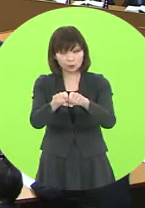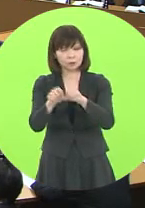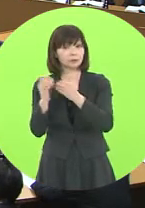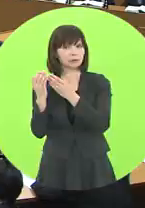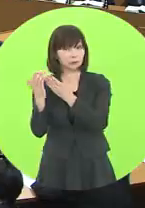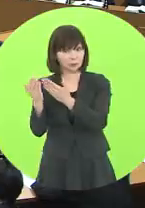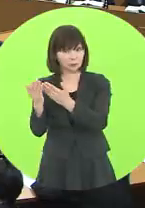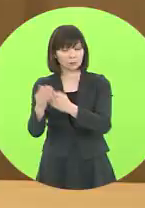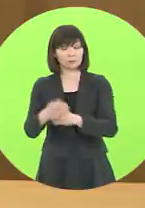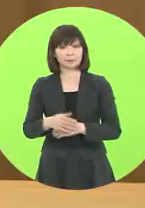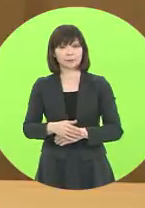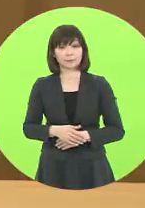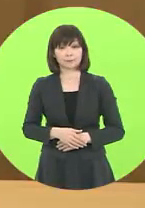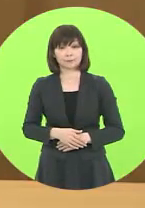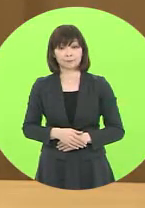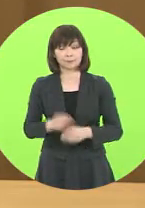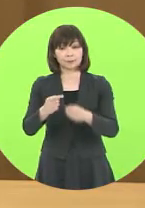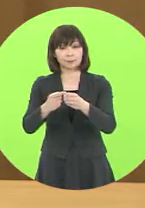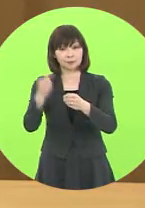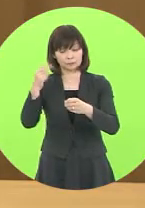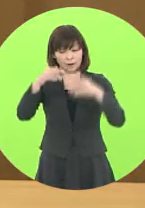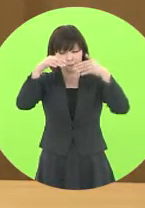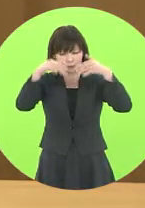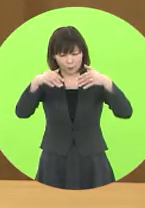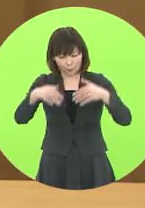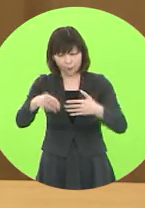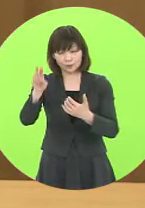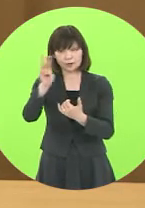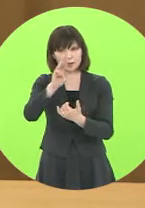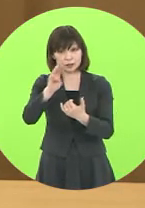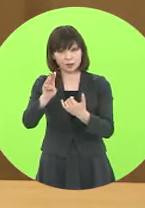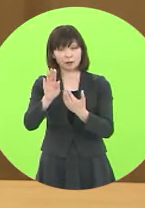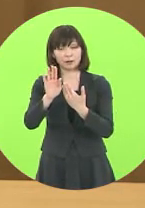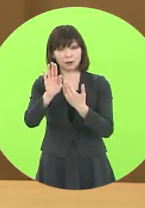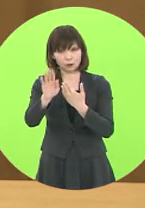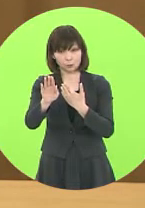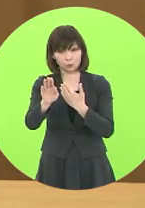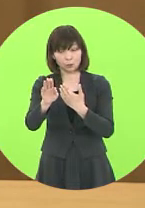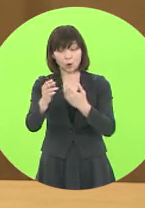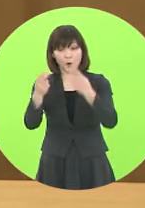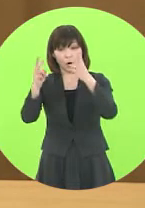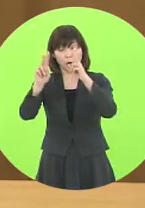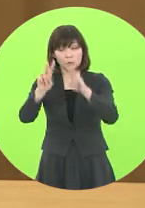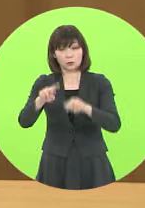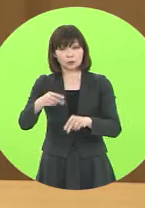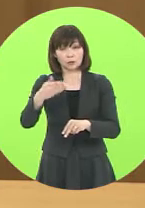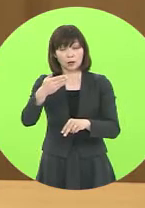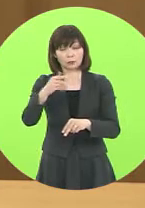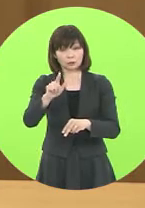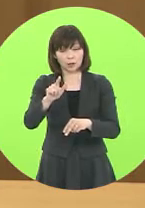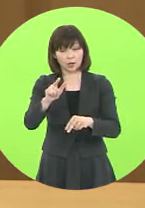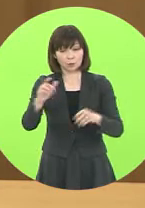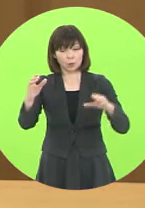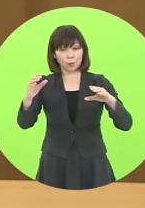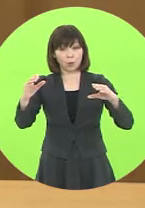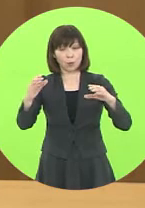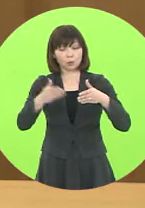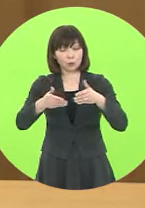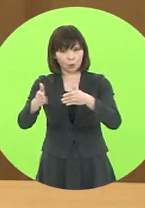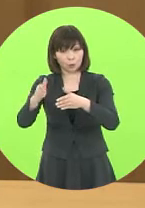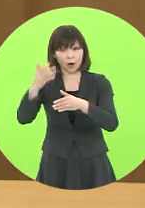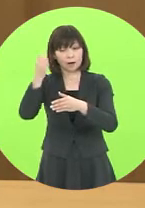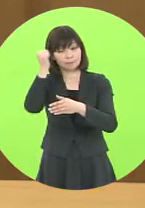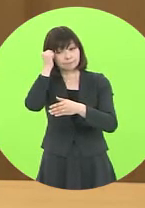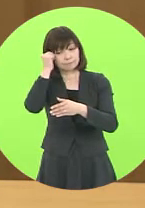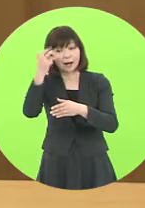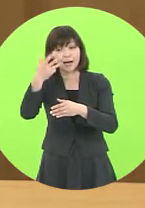問しました。 昨年の豪雨災害により広島呉道路は82日間、 JR 呉